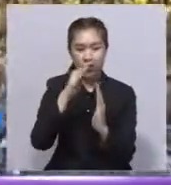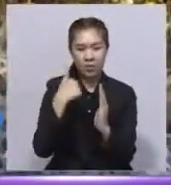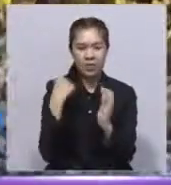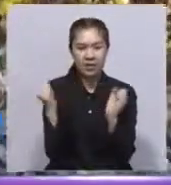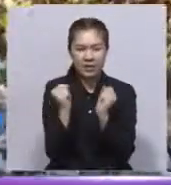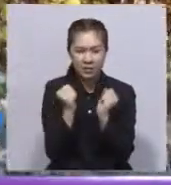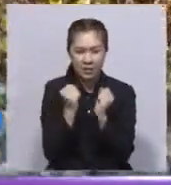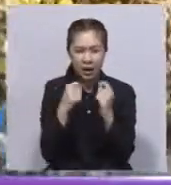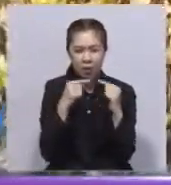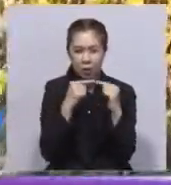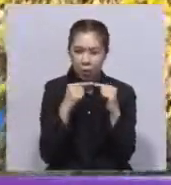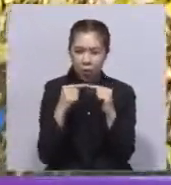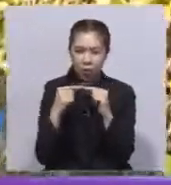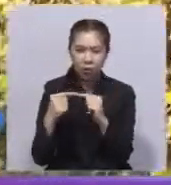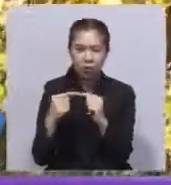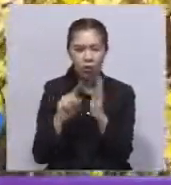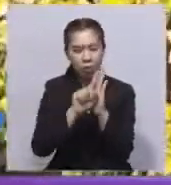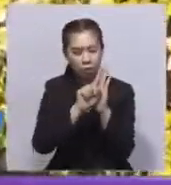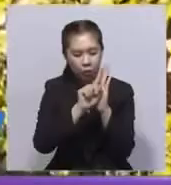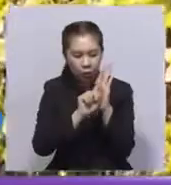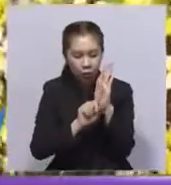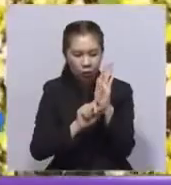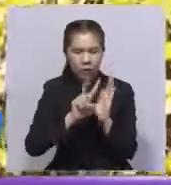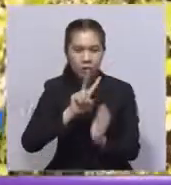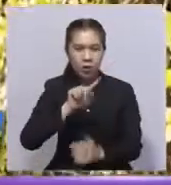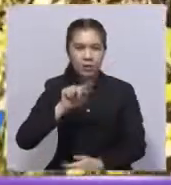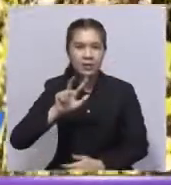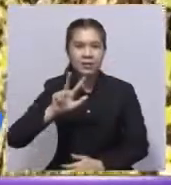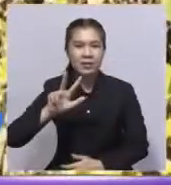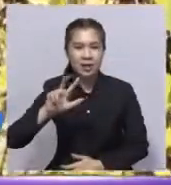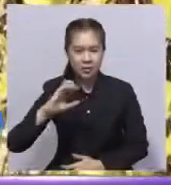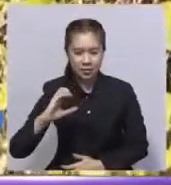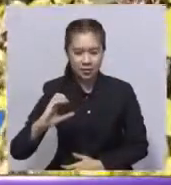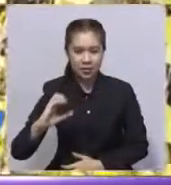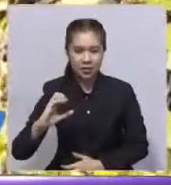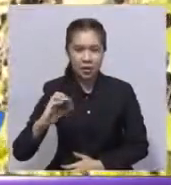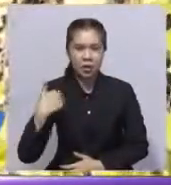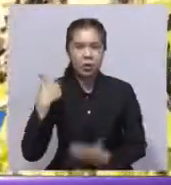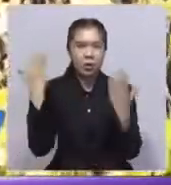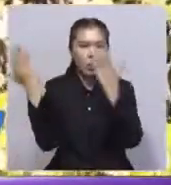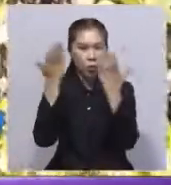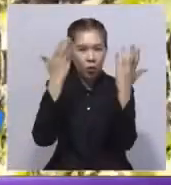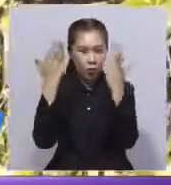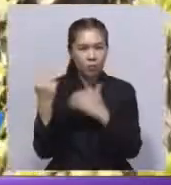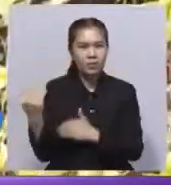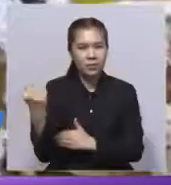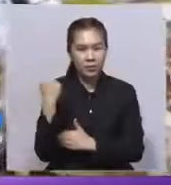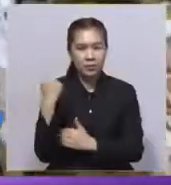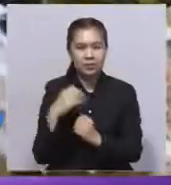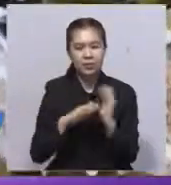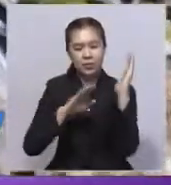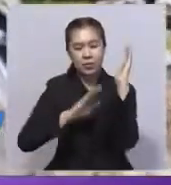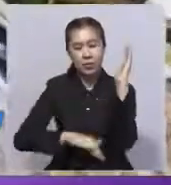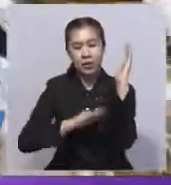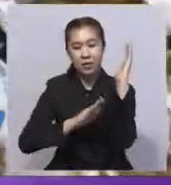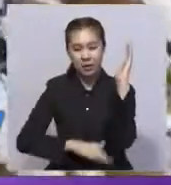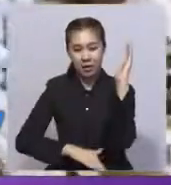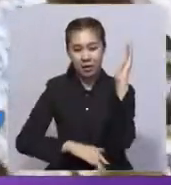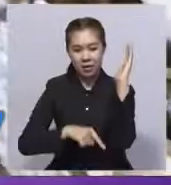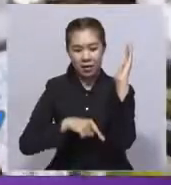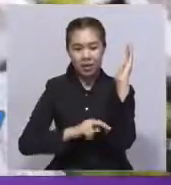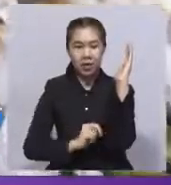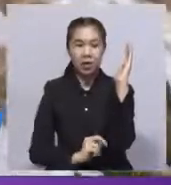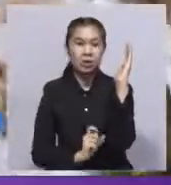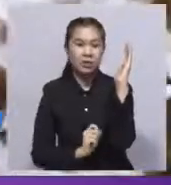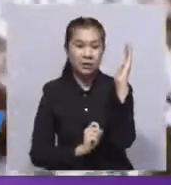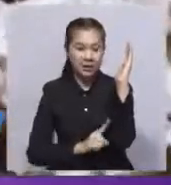อากาศหนาวเย็นอย่างต่อเนื่องและอุณหภูมิจะลดลงอีก 2-3 องศาเซลเซียสกับมีลมแรงสำหรับภาคใต้ตอนล่างตั้งแต่จังห